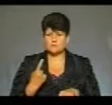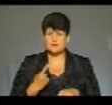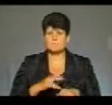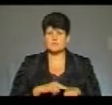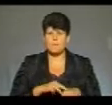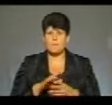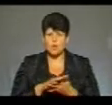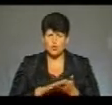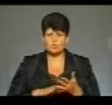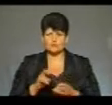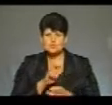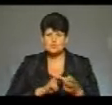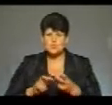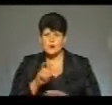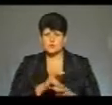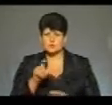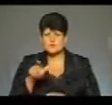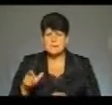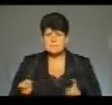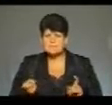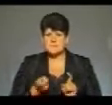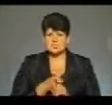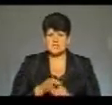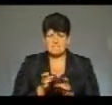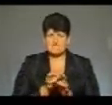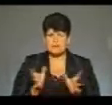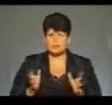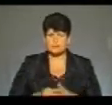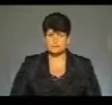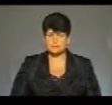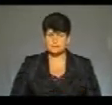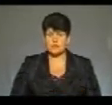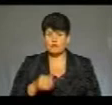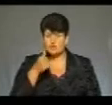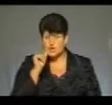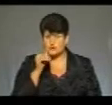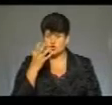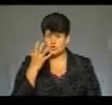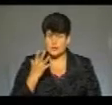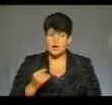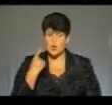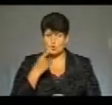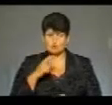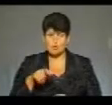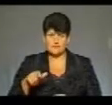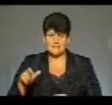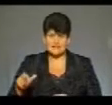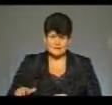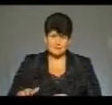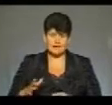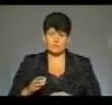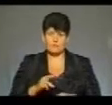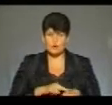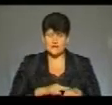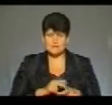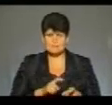правоохоронці продовжують шукати осіб, причетних до вибуху. З вчорашнього дня особовий склад представників поліції Тернопільщини